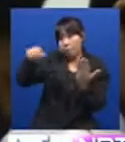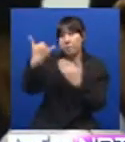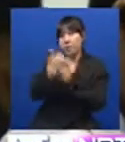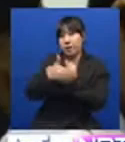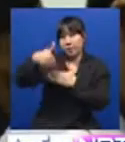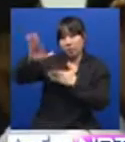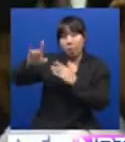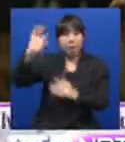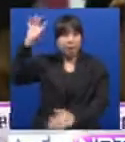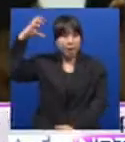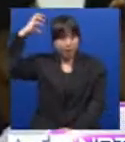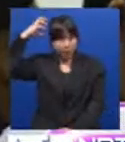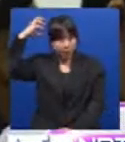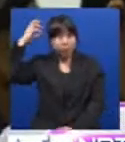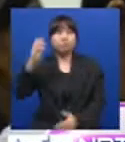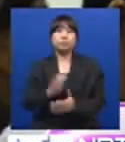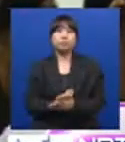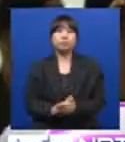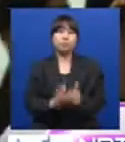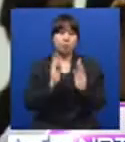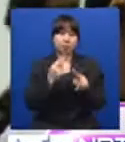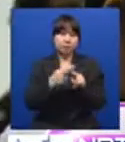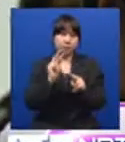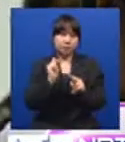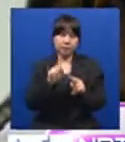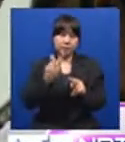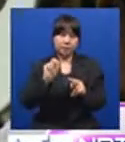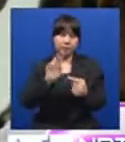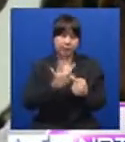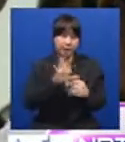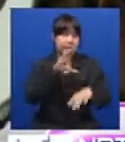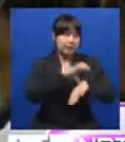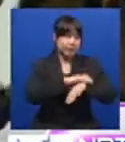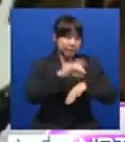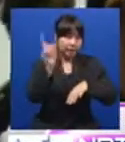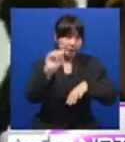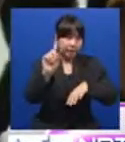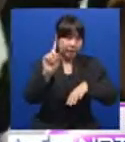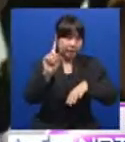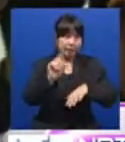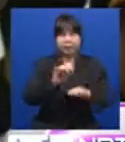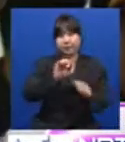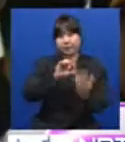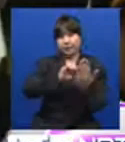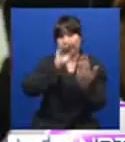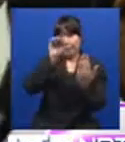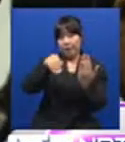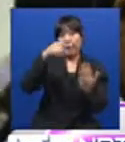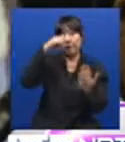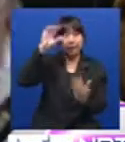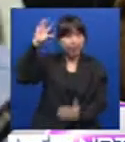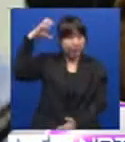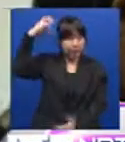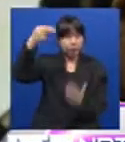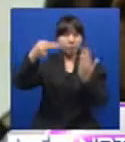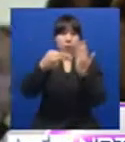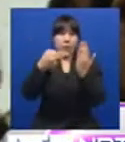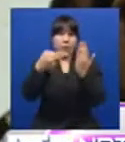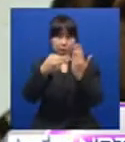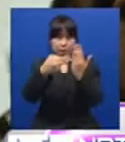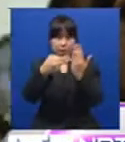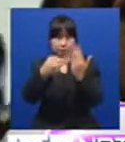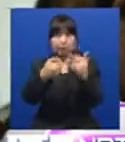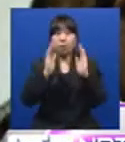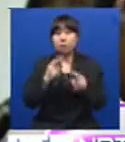ไปยังสปปลาวส่วนนายธนาถูกคุมตัวได้ที่ด่านพรมแดนสะพานมิตรภาพไทยลาวอำเภอเมืองหนองคายและ